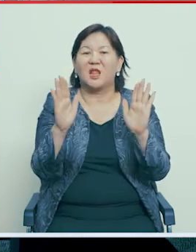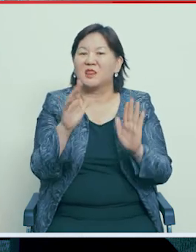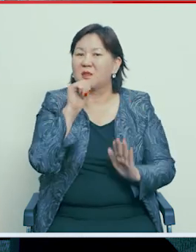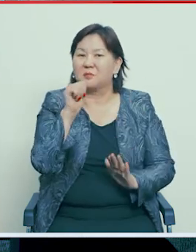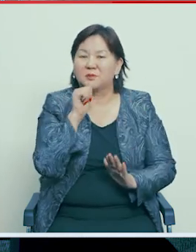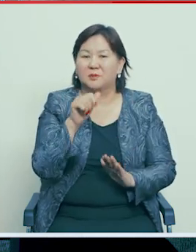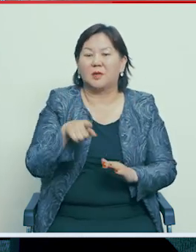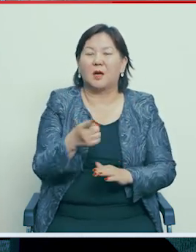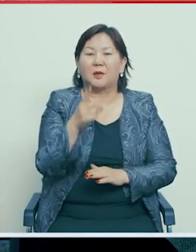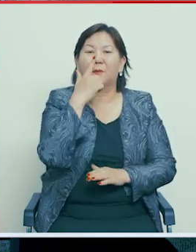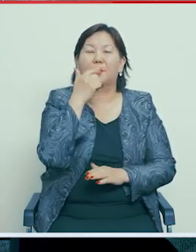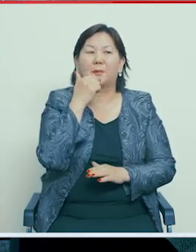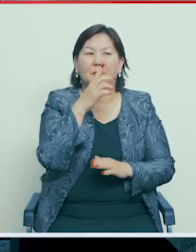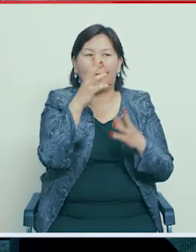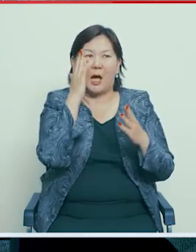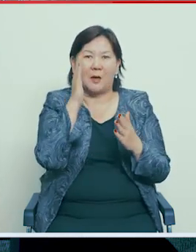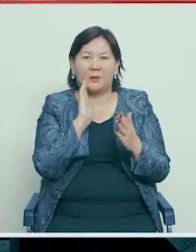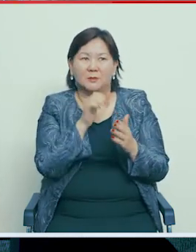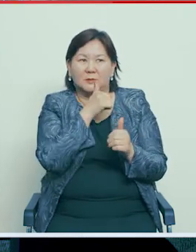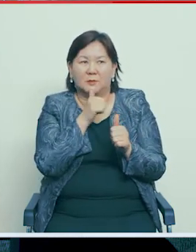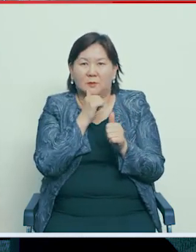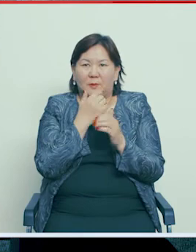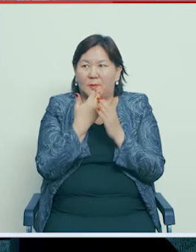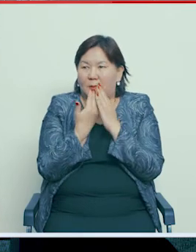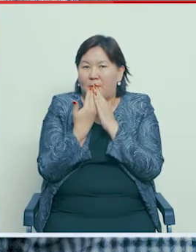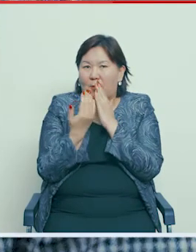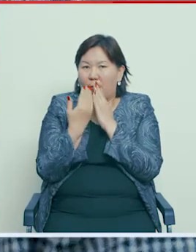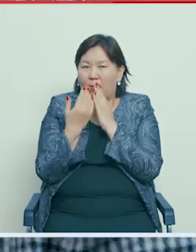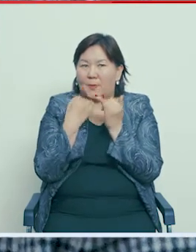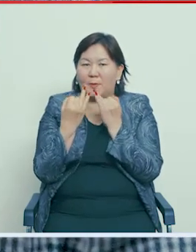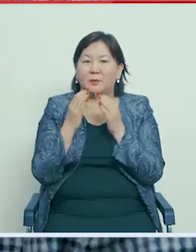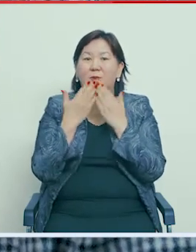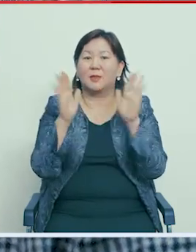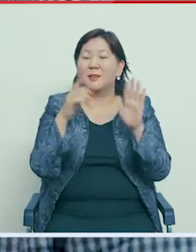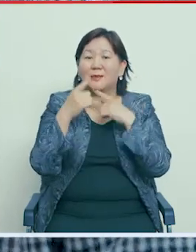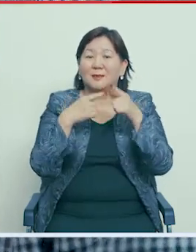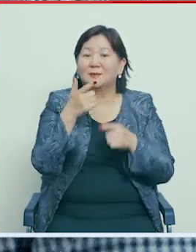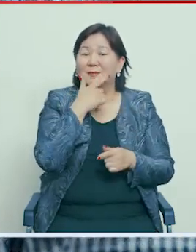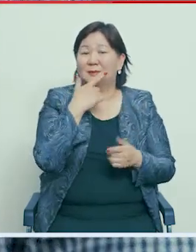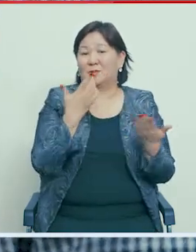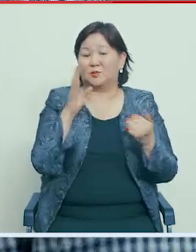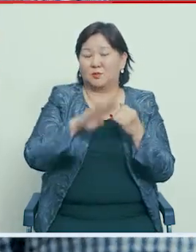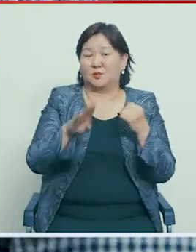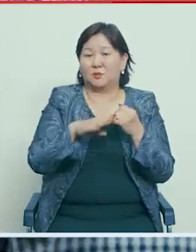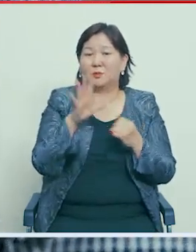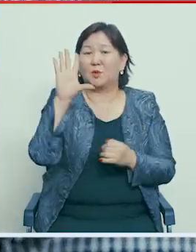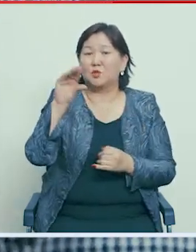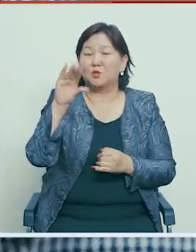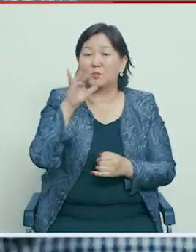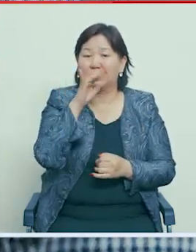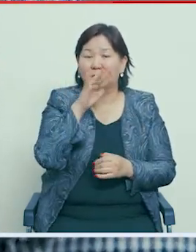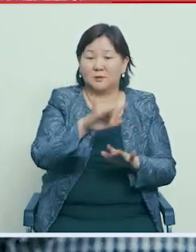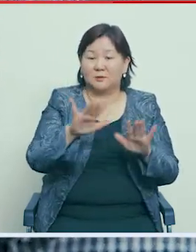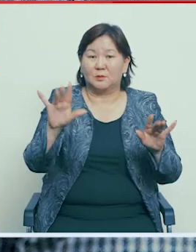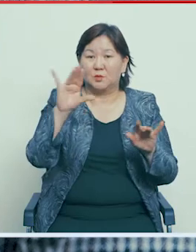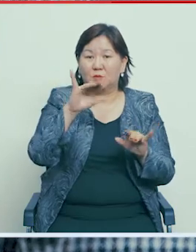эрүүл хүүхдүүд хүртэл одоо эцэг эхээс нугаад энэ талаар одоо бид нар эцэг эхчүүд үр хүүхдтэйгээ нээлттэй ярьж чаддаг учраас одоо сүүлийн өсвөр насны одоо бага насны